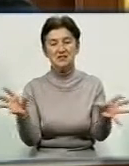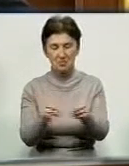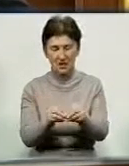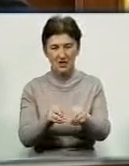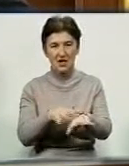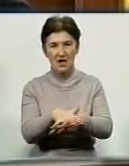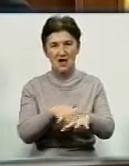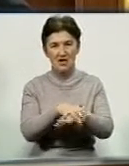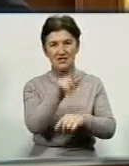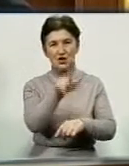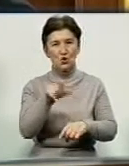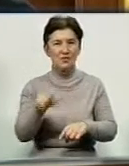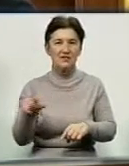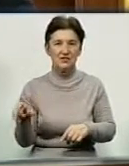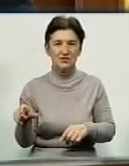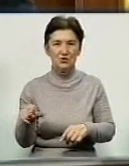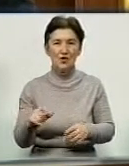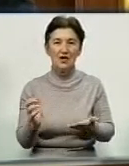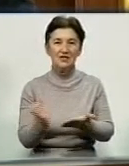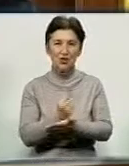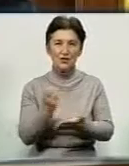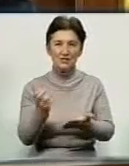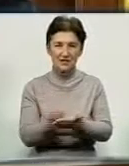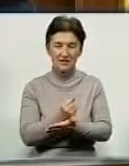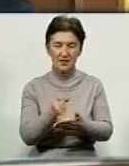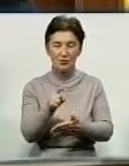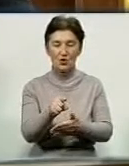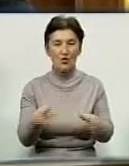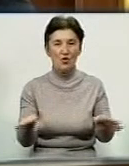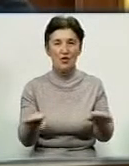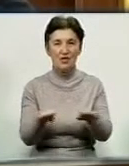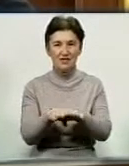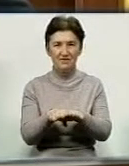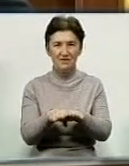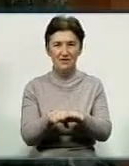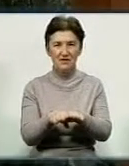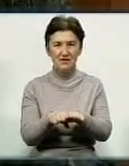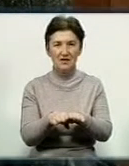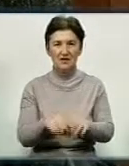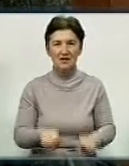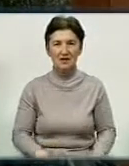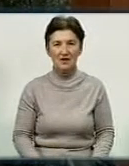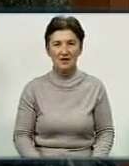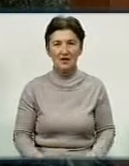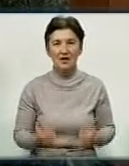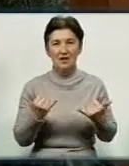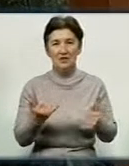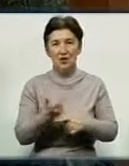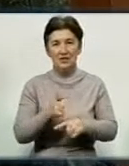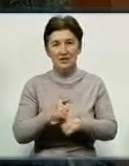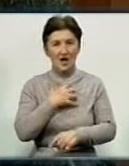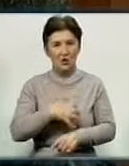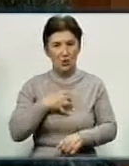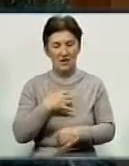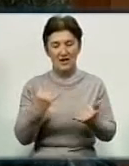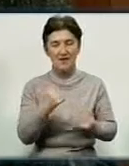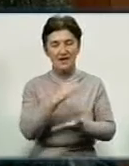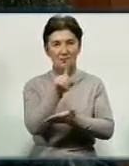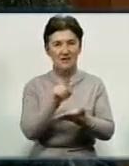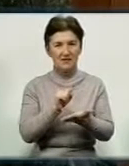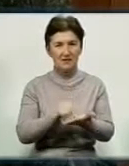громадськістю, і досягнемо того рівня, який кажуть європейський рівень. На сьогодні саме актуальним є питання